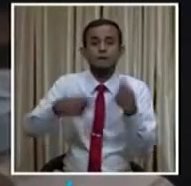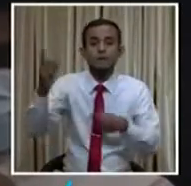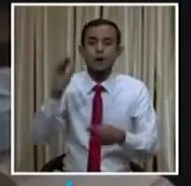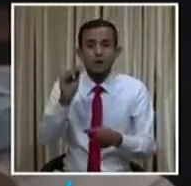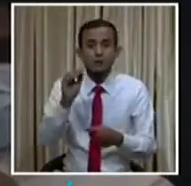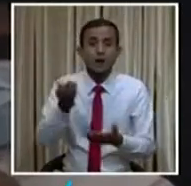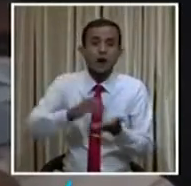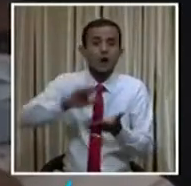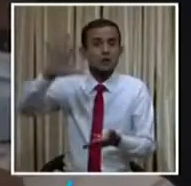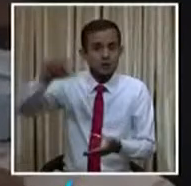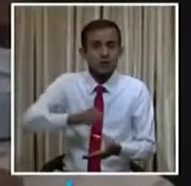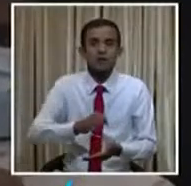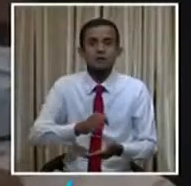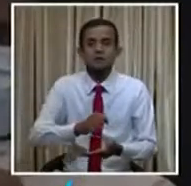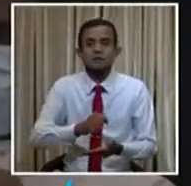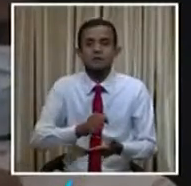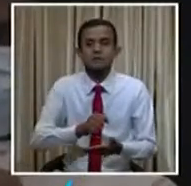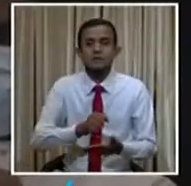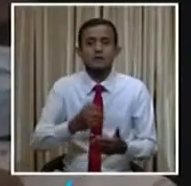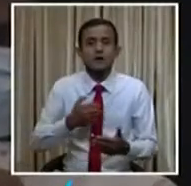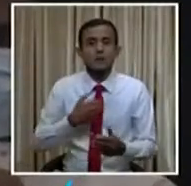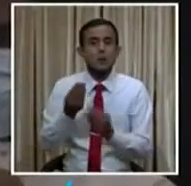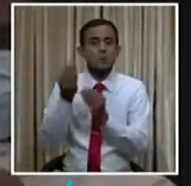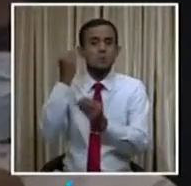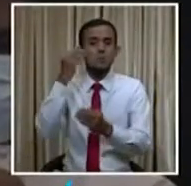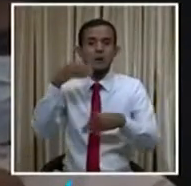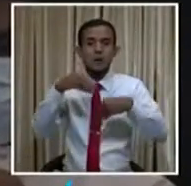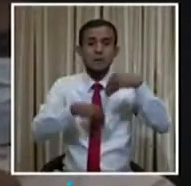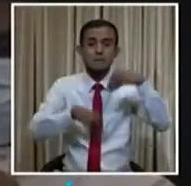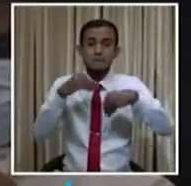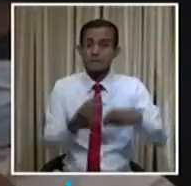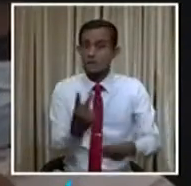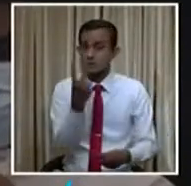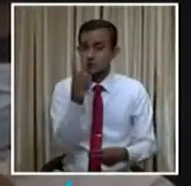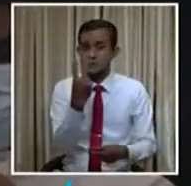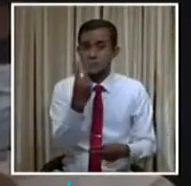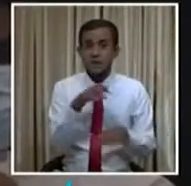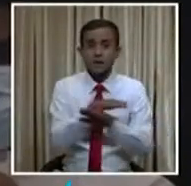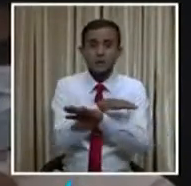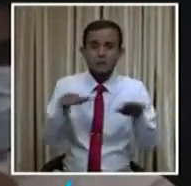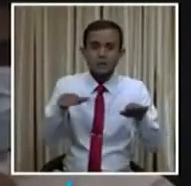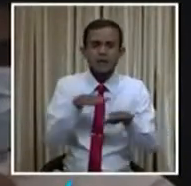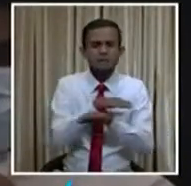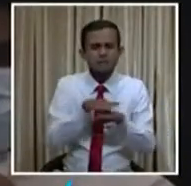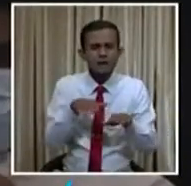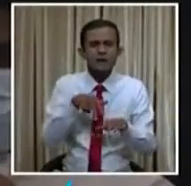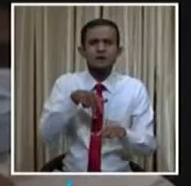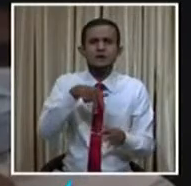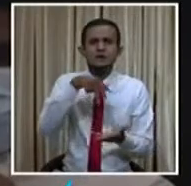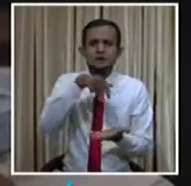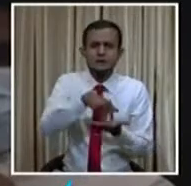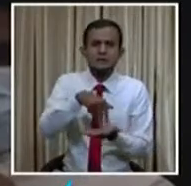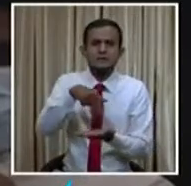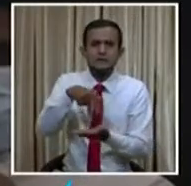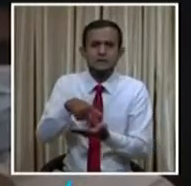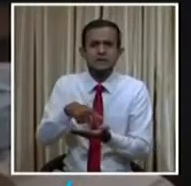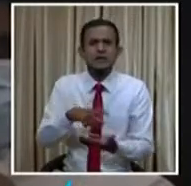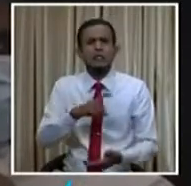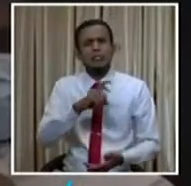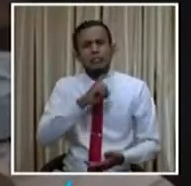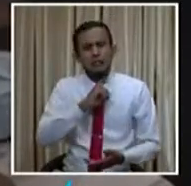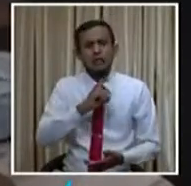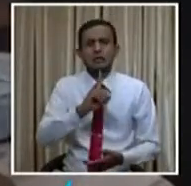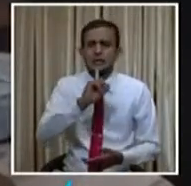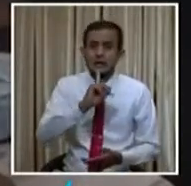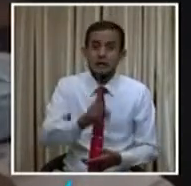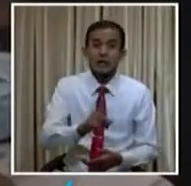ඒක අපහු ගන්න අපි පෞගේ මැතිවරණ දෙකේදී වේදිකාවක් ගානේ උගුරේලේ රහ